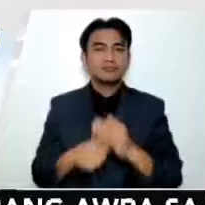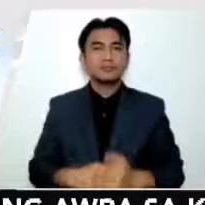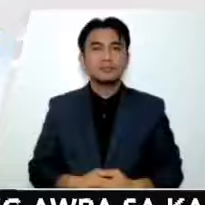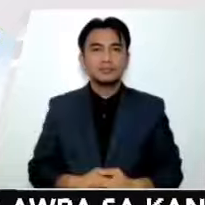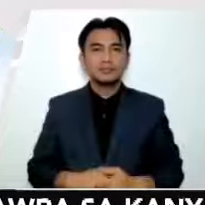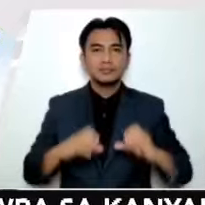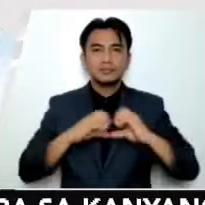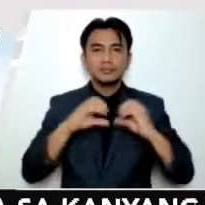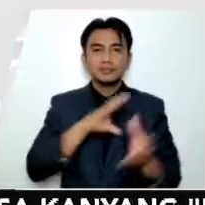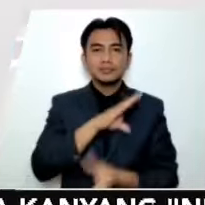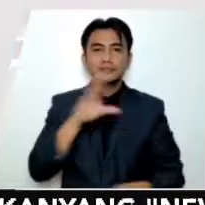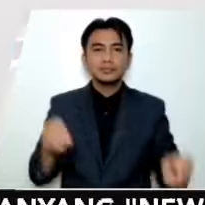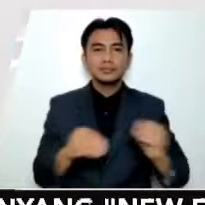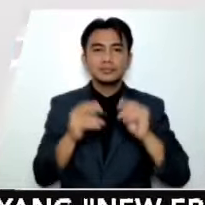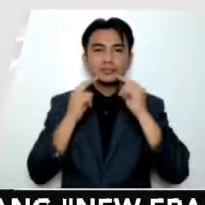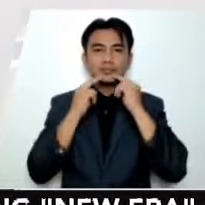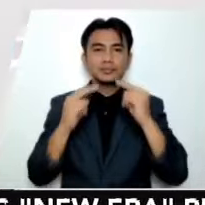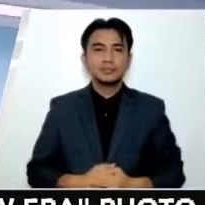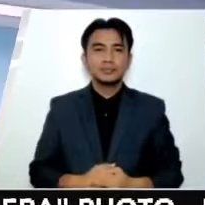GMA Integrated News.